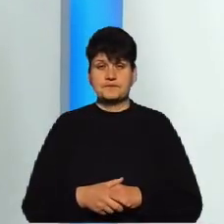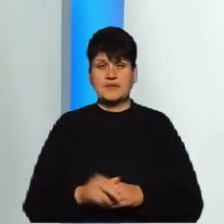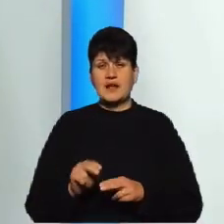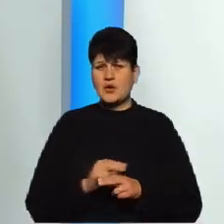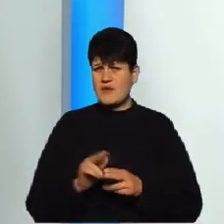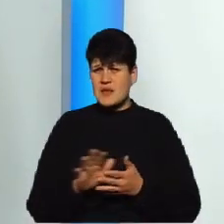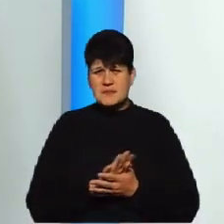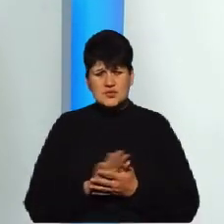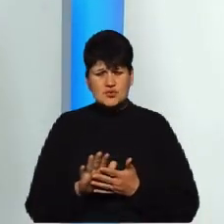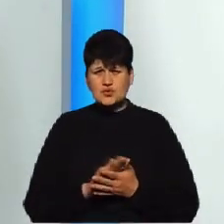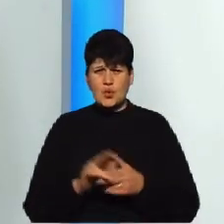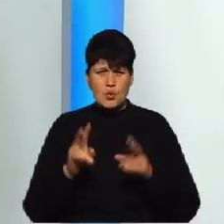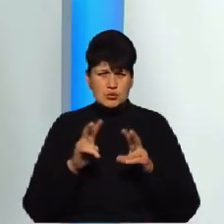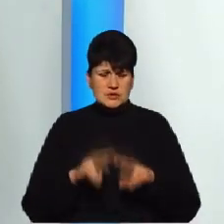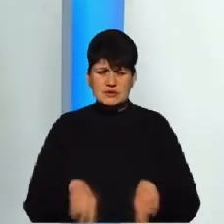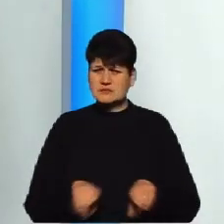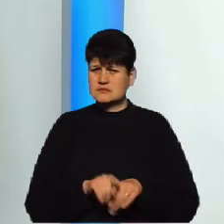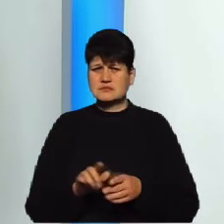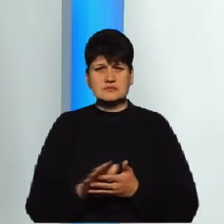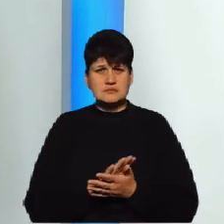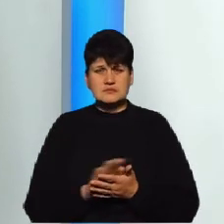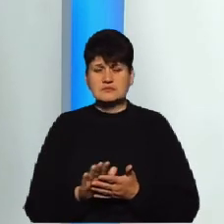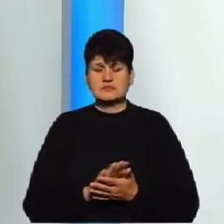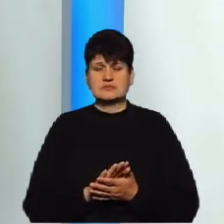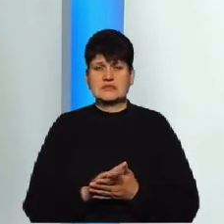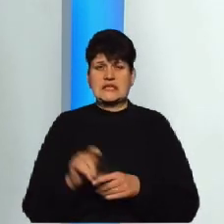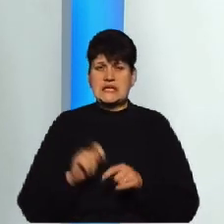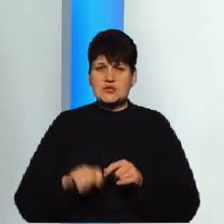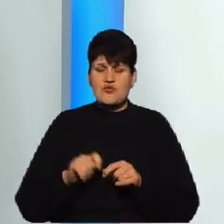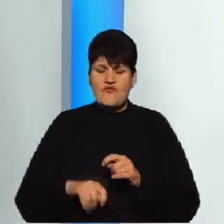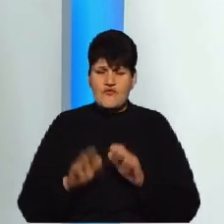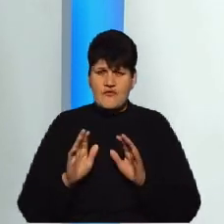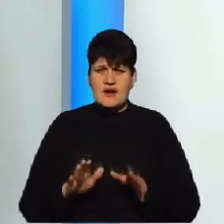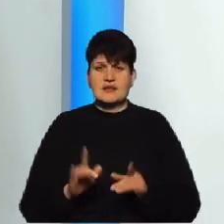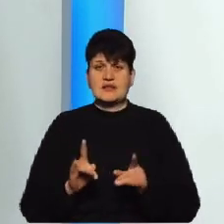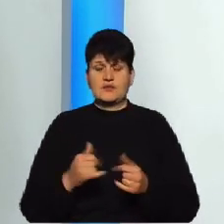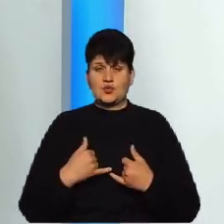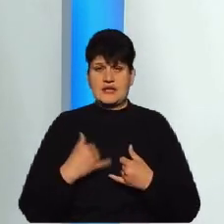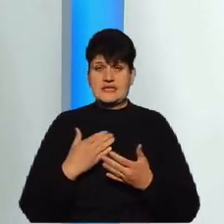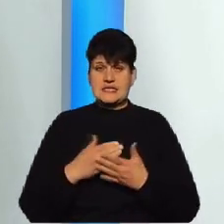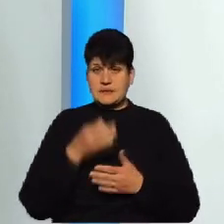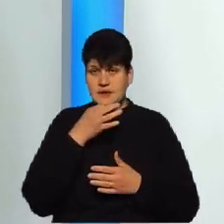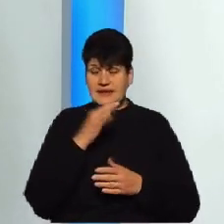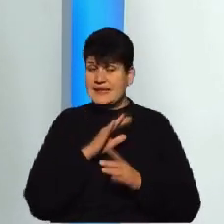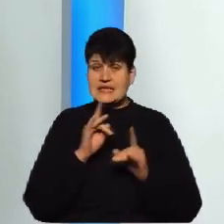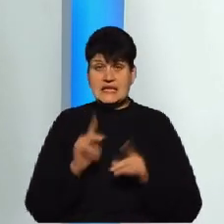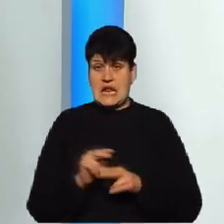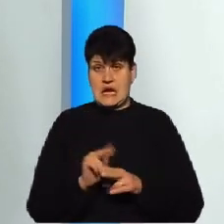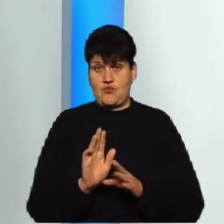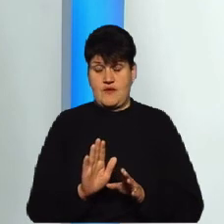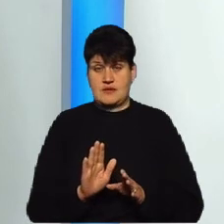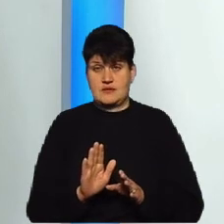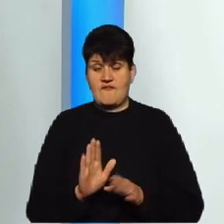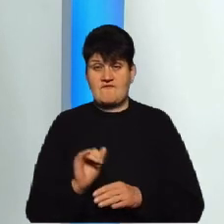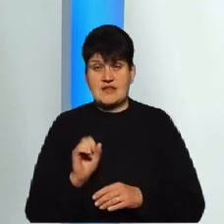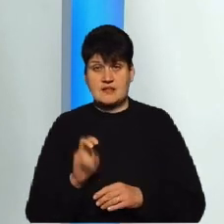безкоштовне, обстеження абсолютно безкоштовне, тестування. Навіть у нас є наявні препарати не тільки для лікування ВІЛ-інфекції,